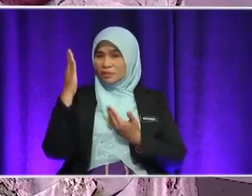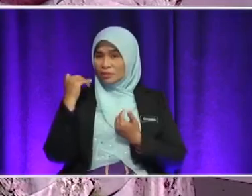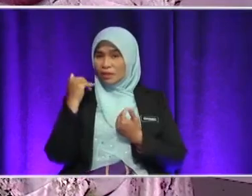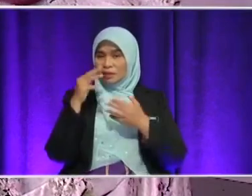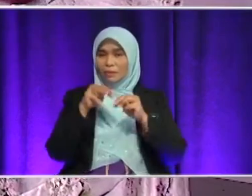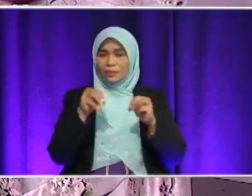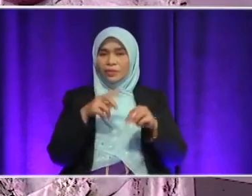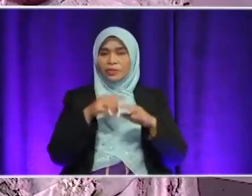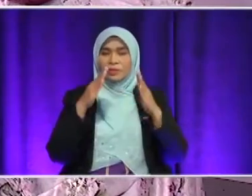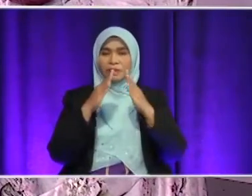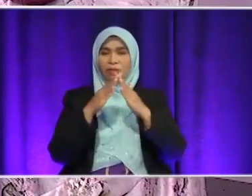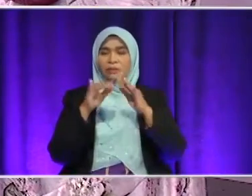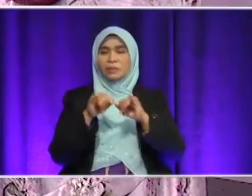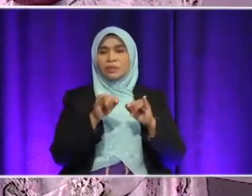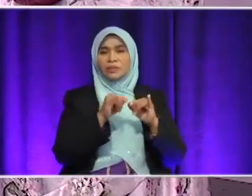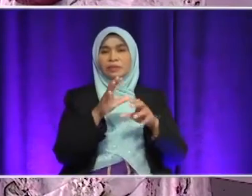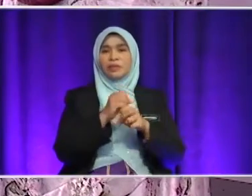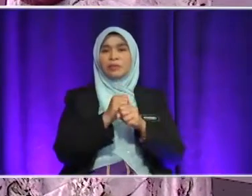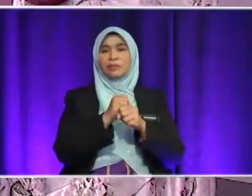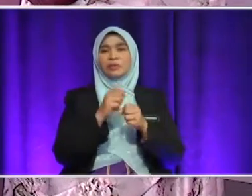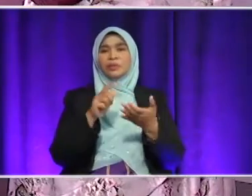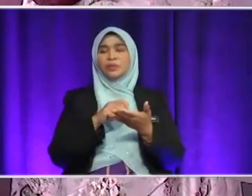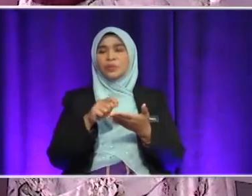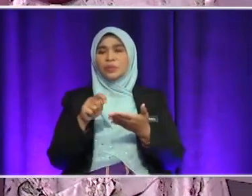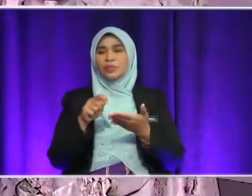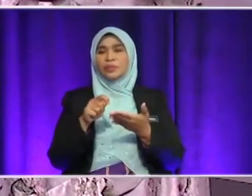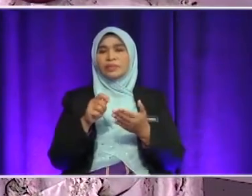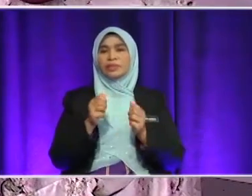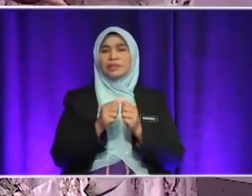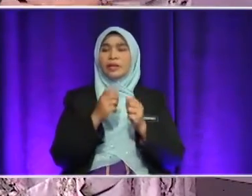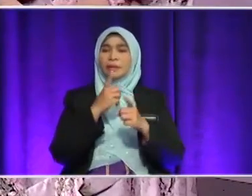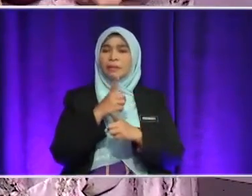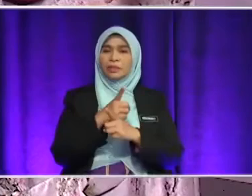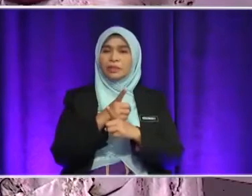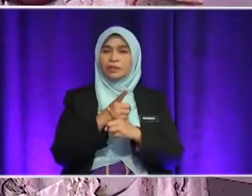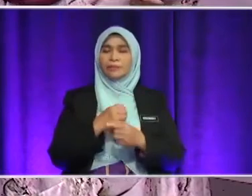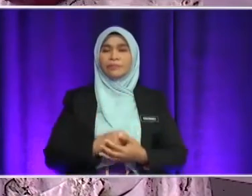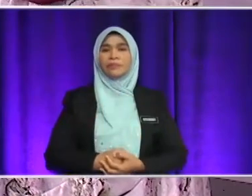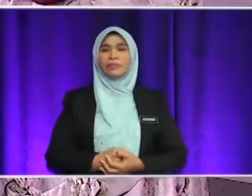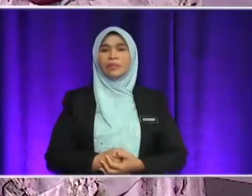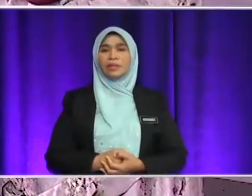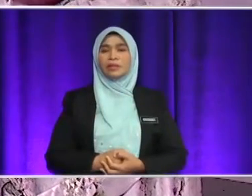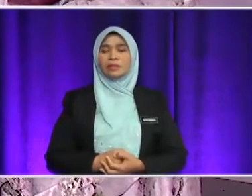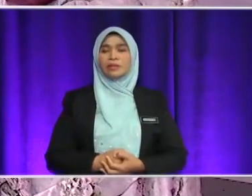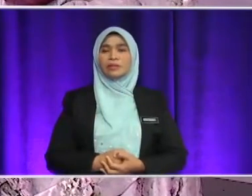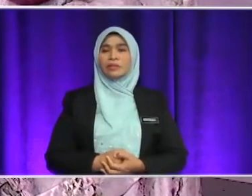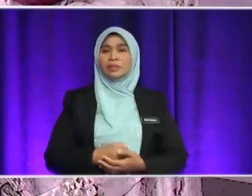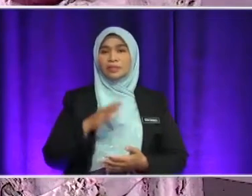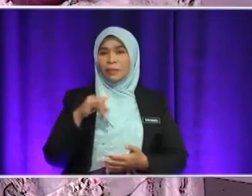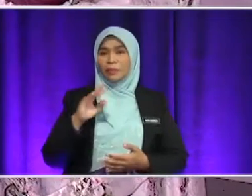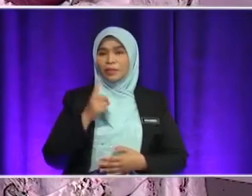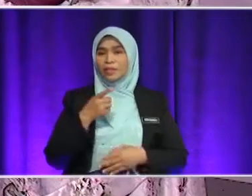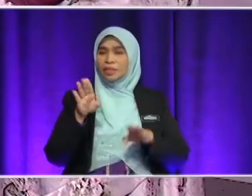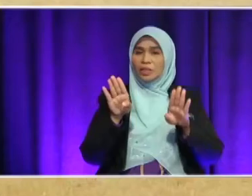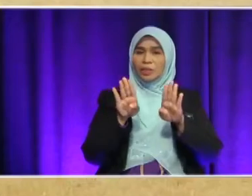dapat mengisi peta kosong tersebut Oke seterusnya soalnya yang santai-santai sebelum kita menutup